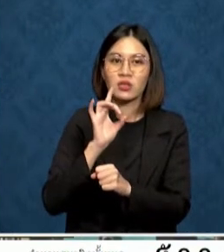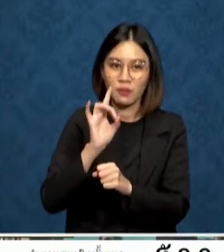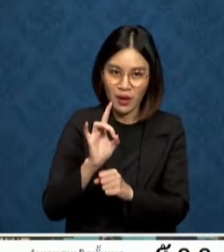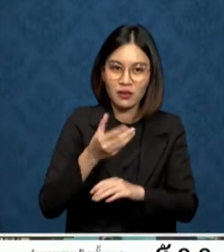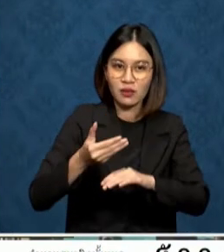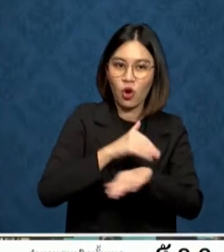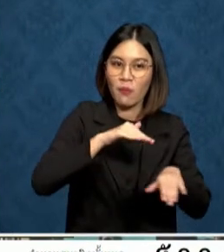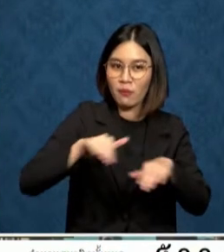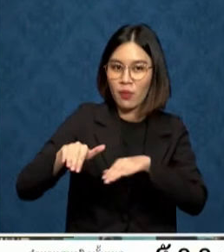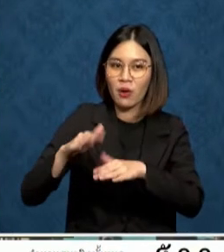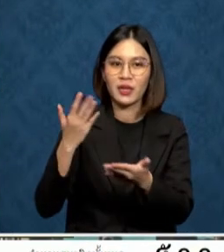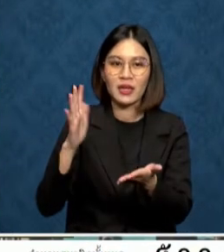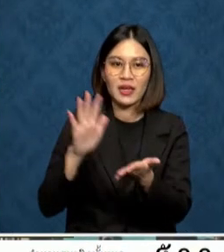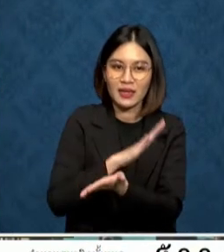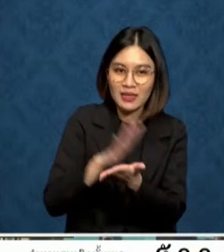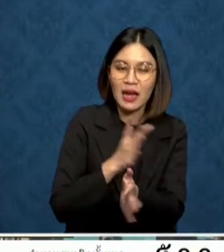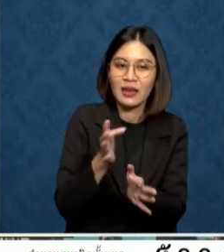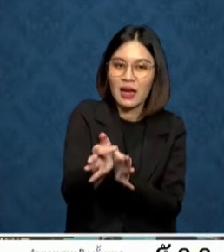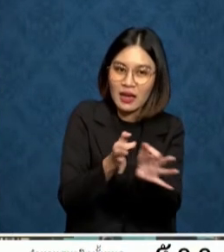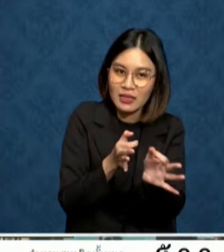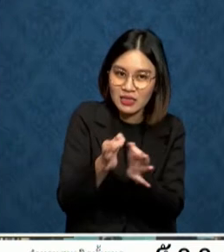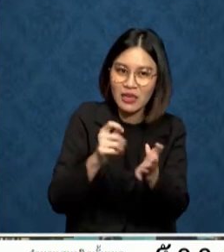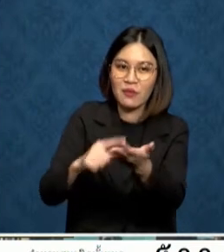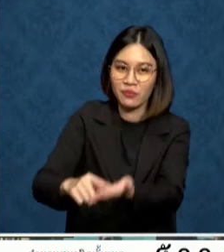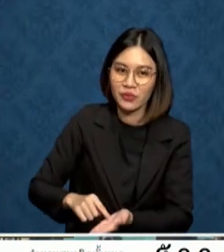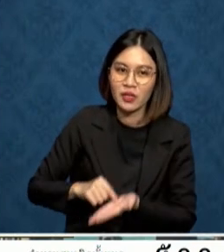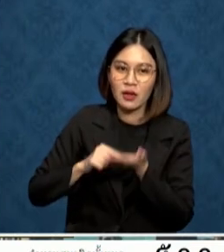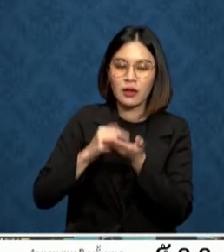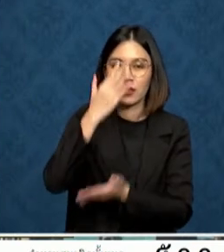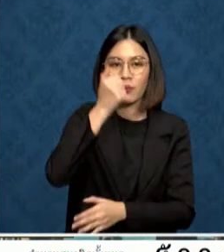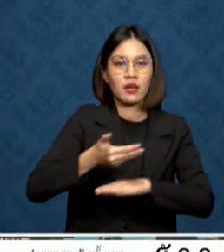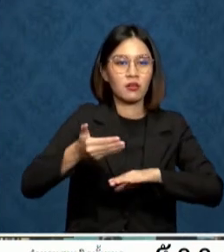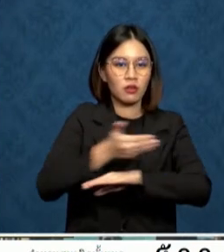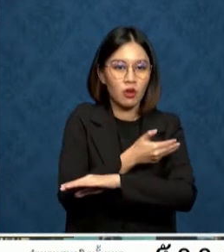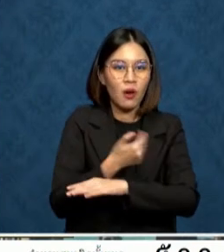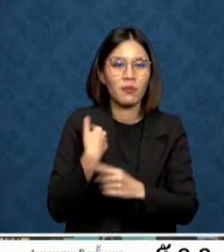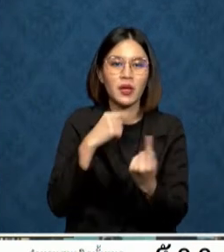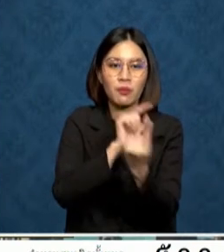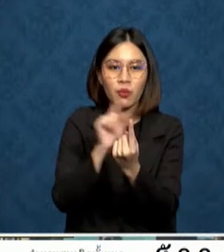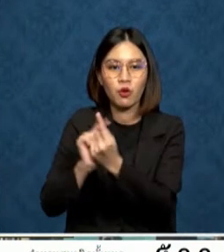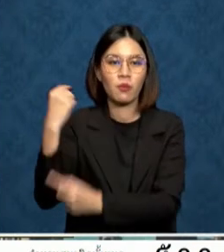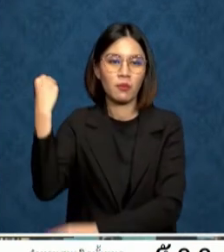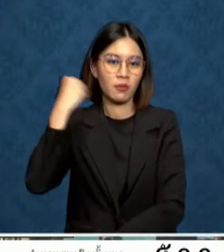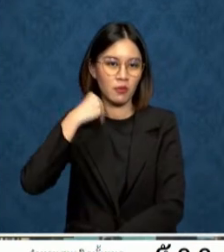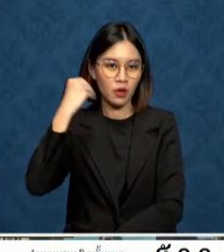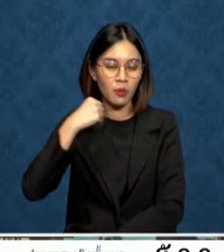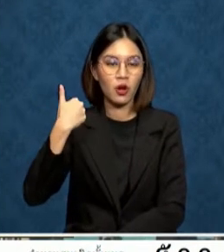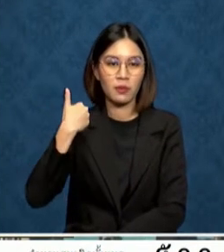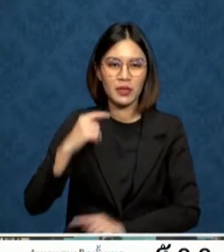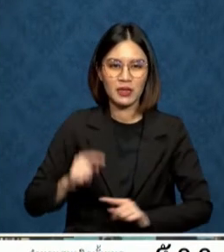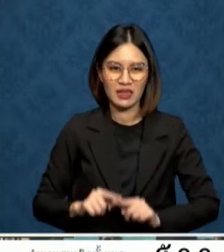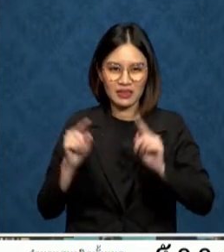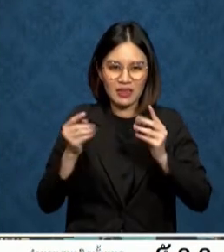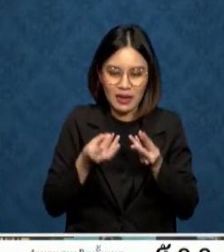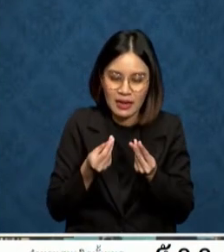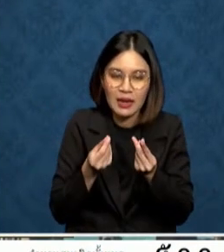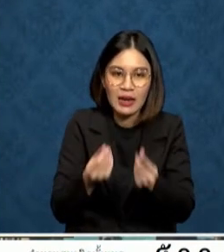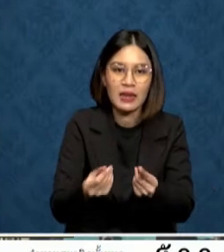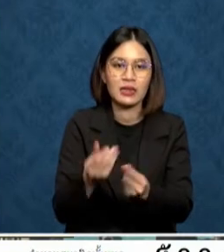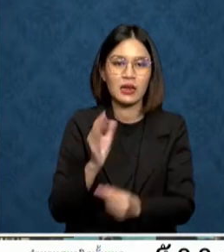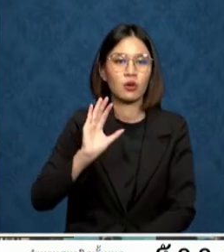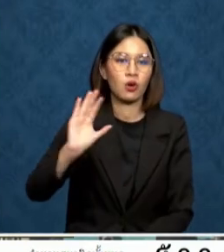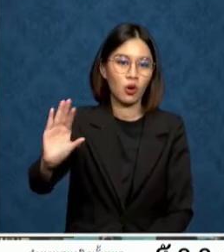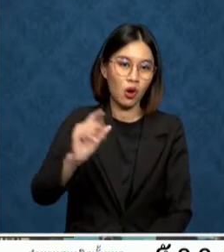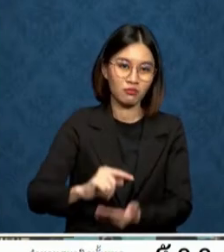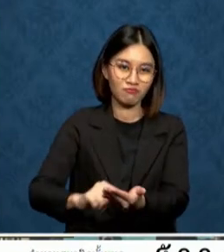เตรียมเอกสารชี้แจงให้ด้วยนะครับเพราะที่ผ่านมาเราเจอกันบ่อยมากนะครับแต่รายละเอียดของท่าน